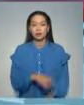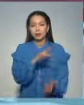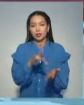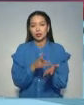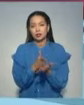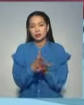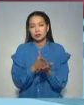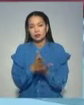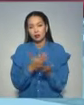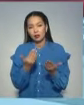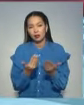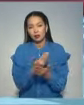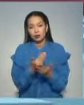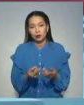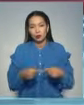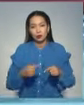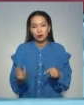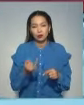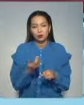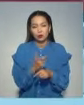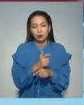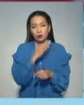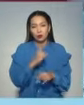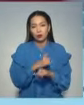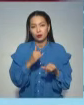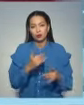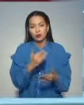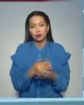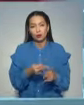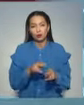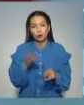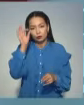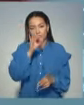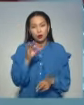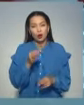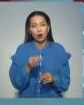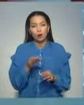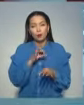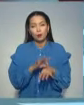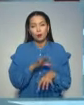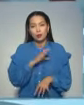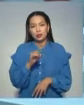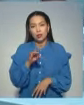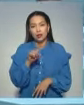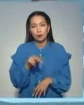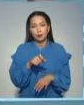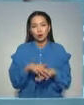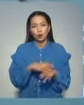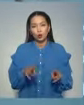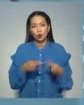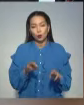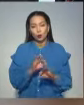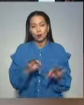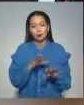Елдегі саяси оқиғаларға қоғамның қызығушылығы айтарлықтай артқан. Бұл туралы Елордада өткен сарапшылар клубының отырысында